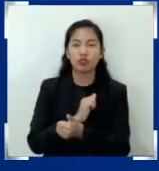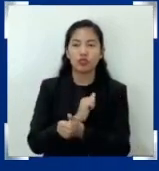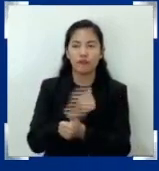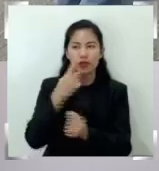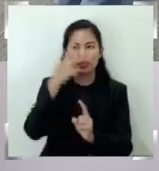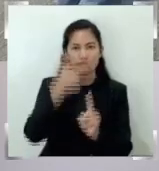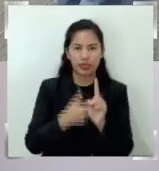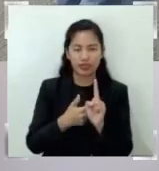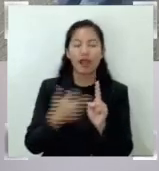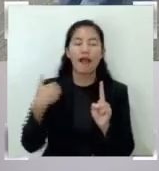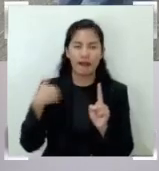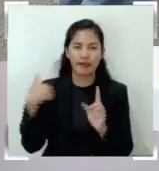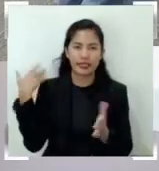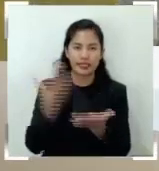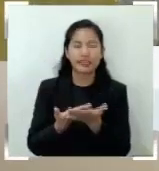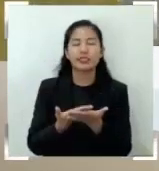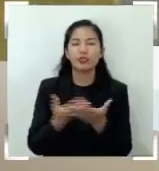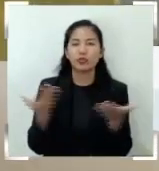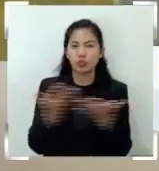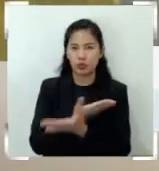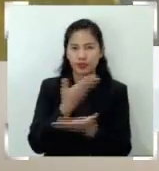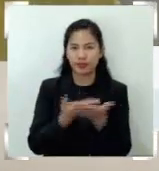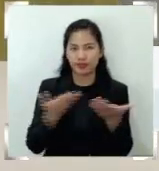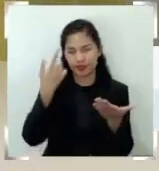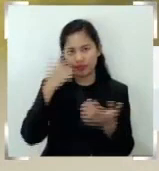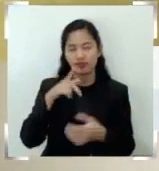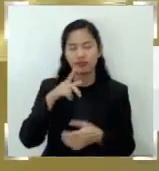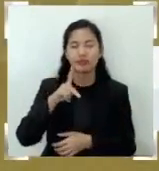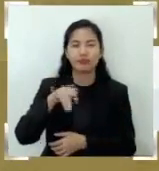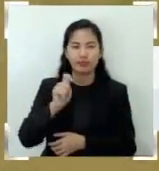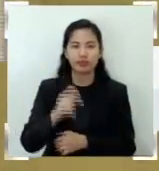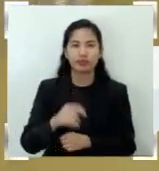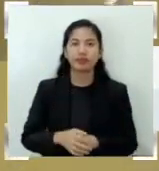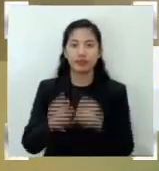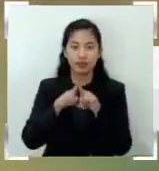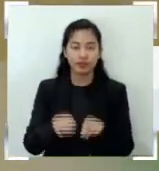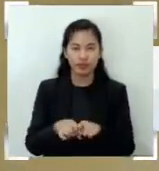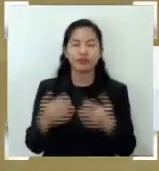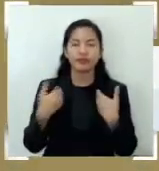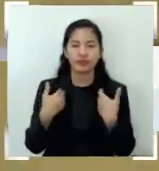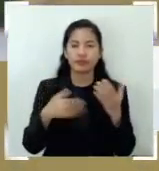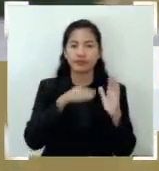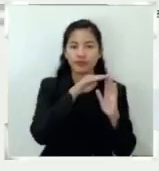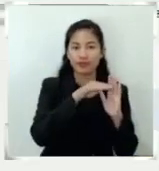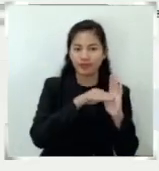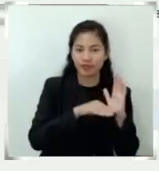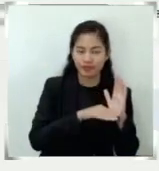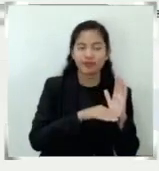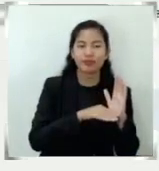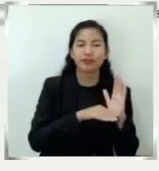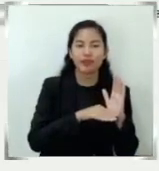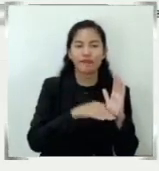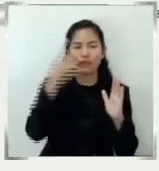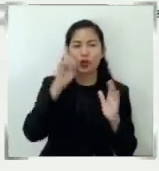newly purchased. Bilang tugon sa dumaraming nagpapatest, maglalabas na rin ang panuntunan para sa mga self-administered home test kits. We